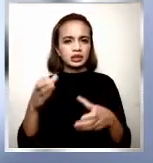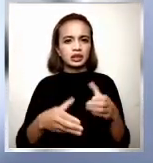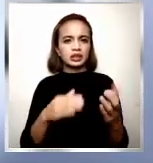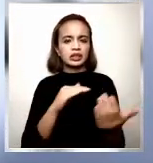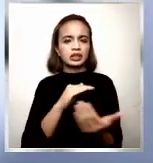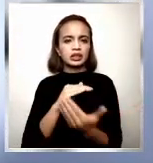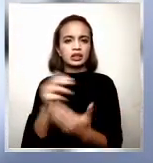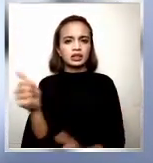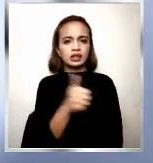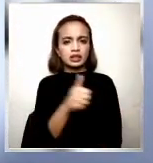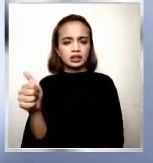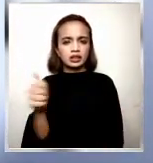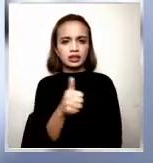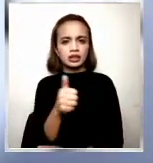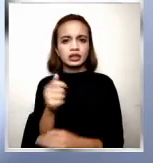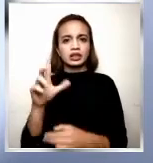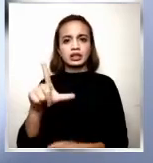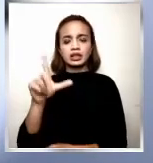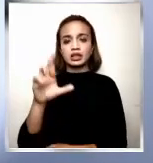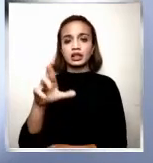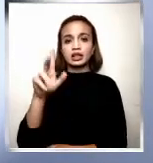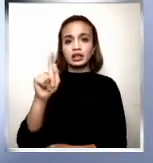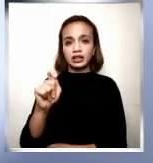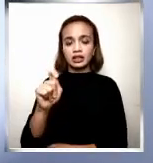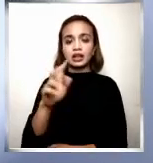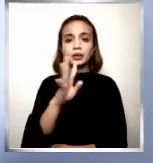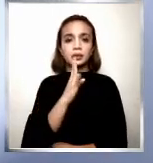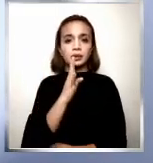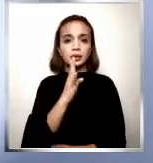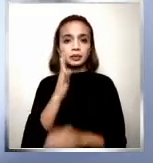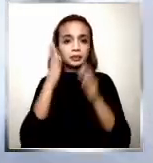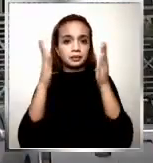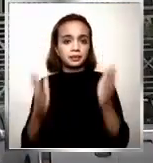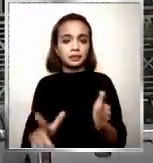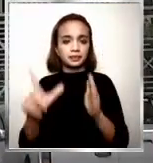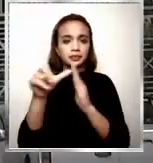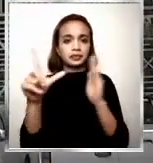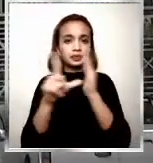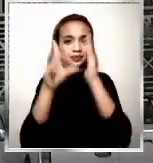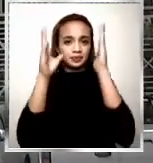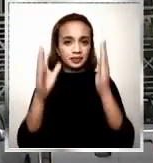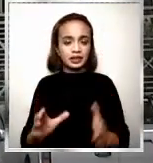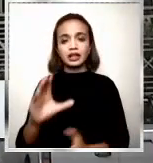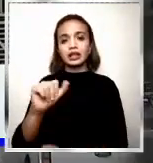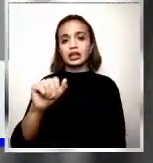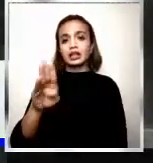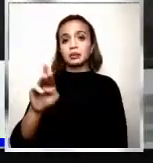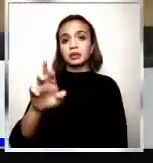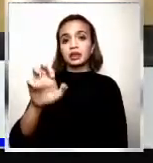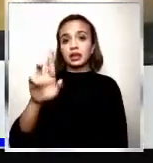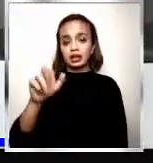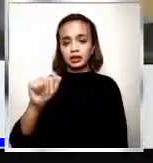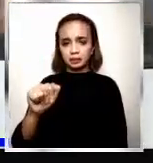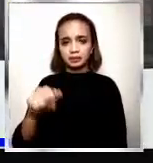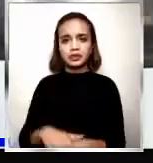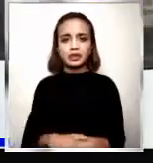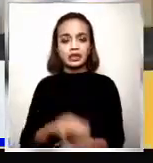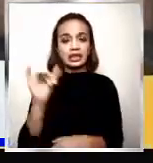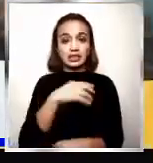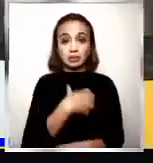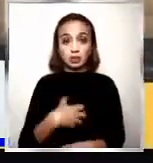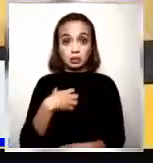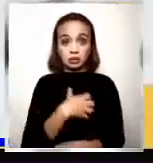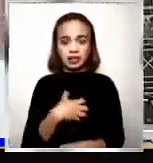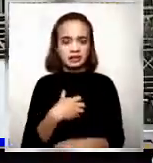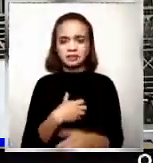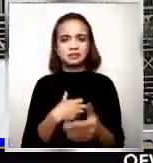Transit Authority o LRTA spokesman Attorney Hernando Cabrera. Ibinasura pa ang reklamong paglabag sa Code of